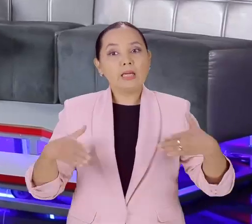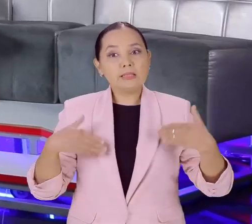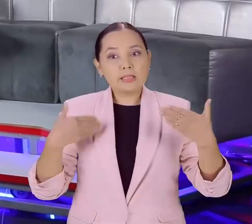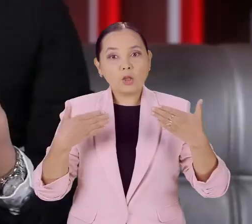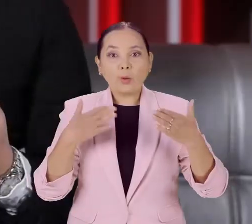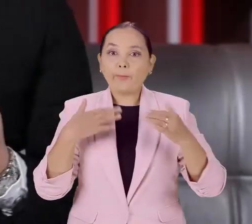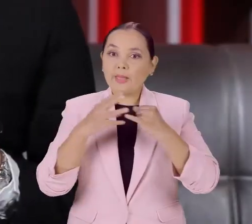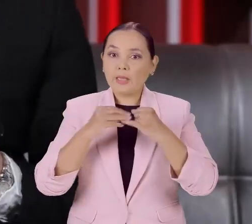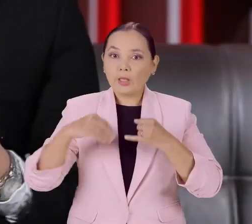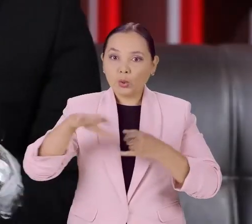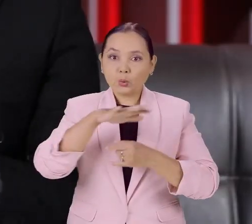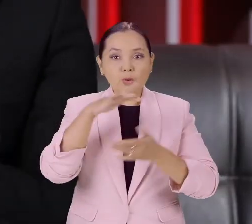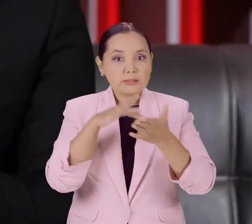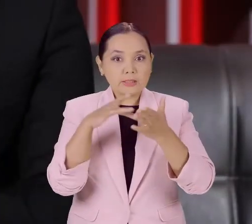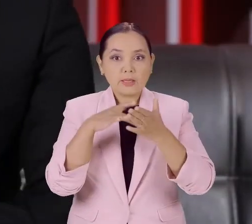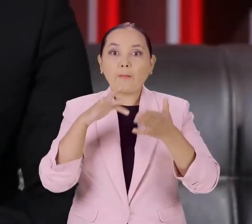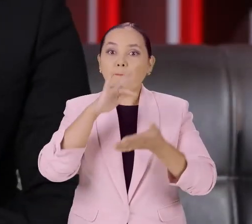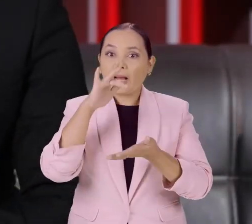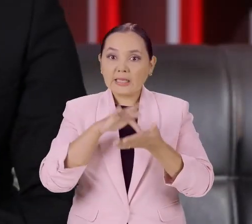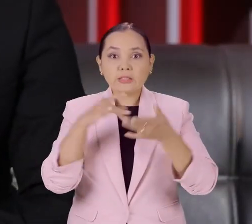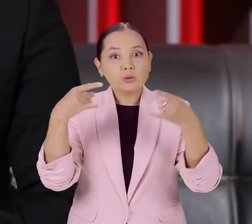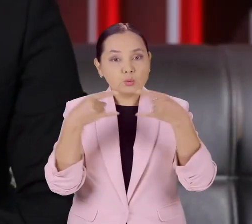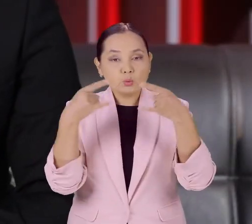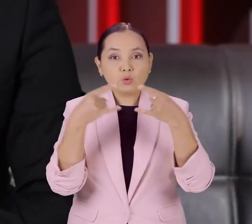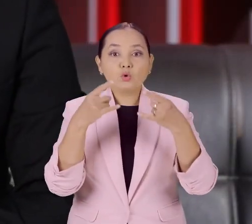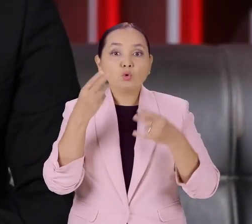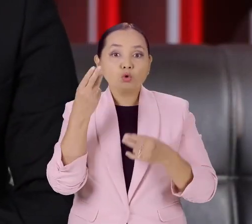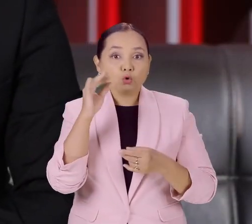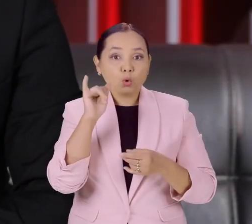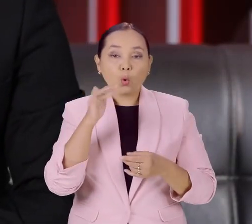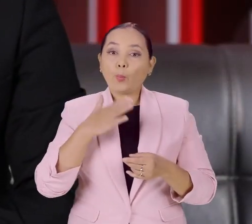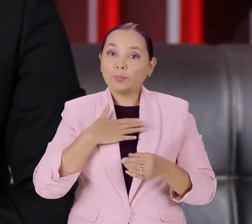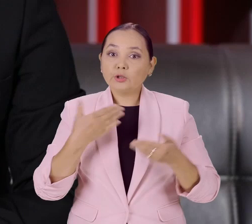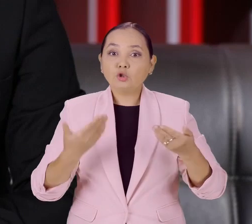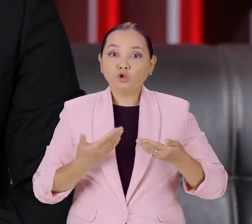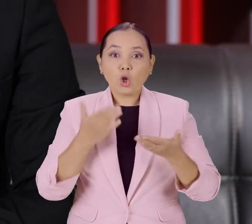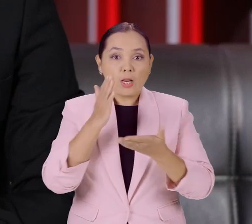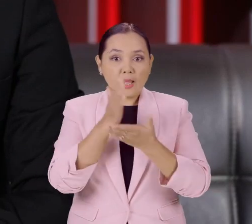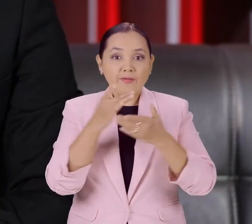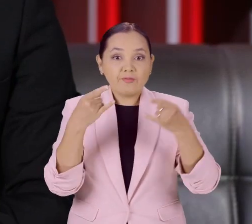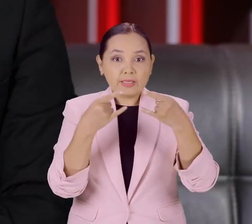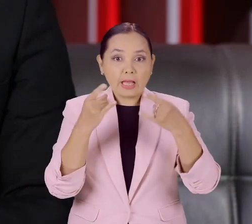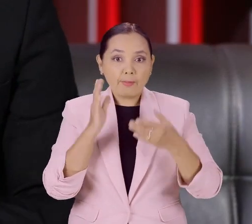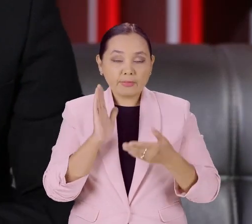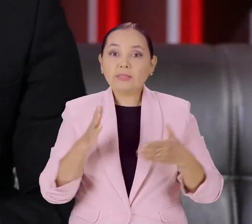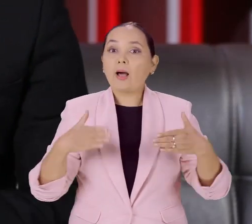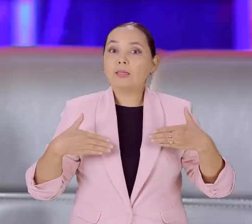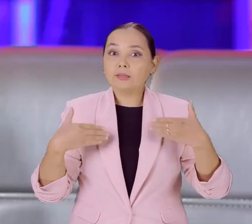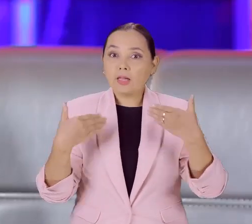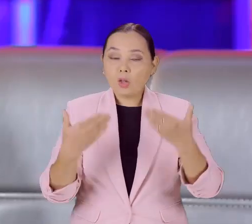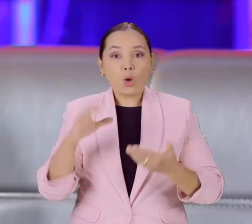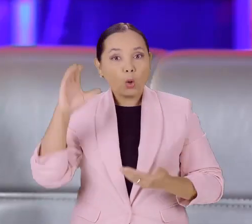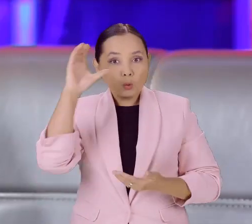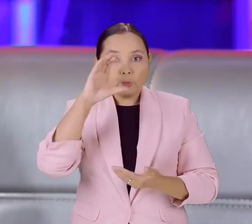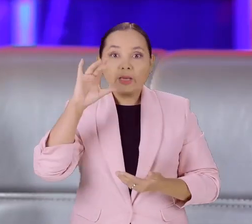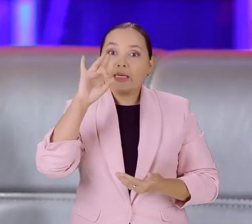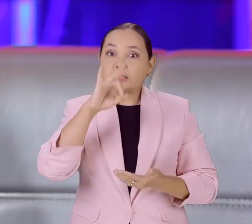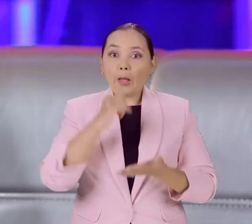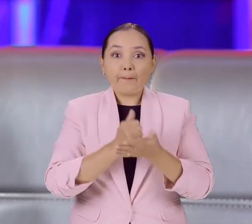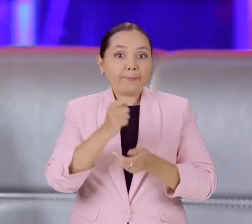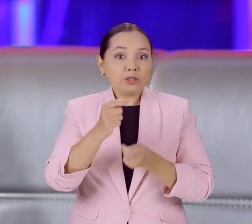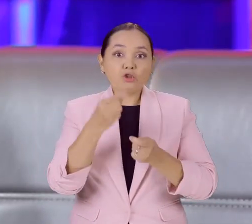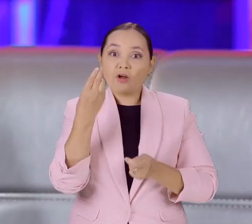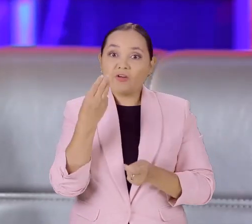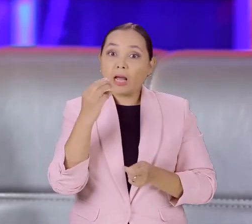Assalomu alaykum, mening yurtim telekanalida markaziy studiya informatsion shousi va biz jonli efirdamiz. Assalomu alaykum. O'zbekiston